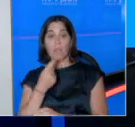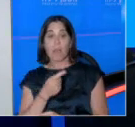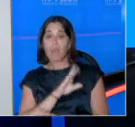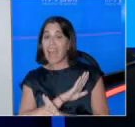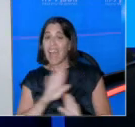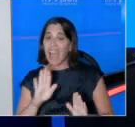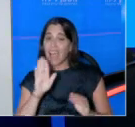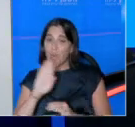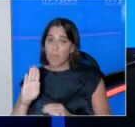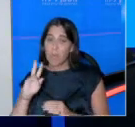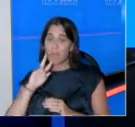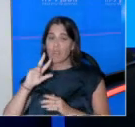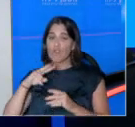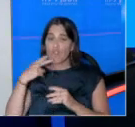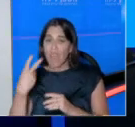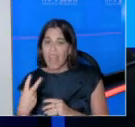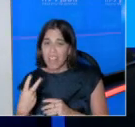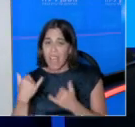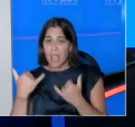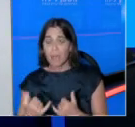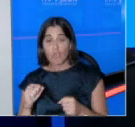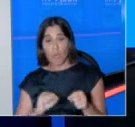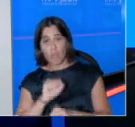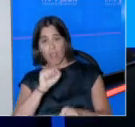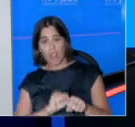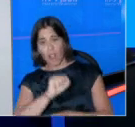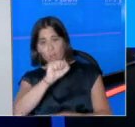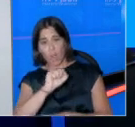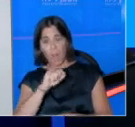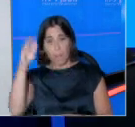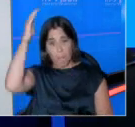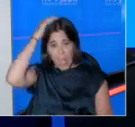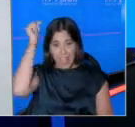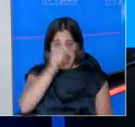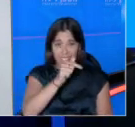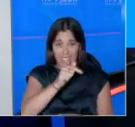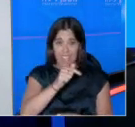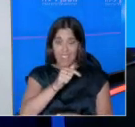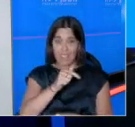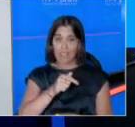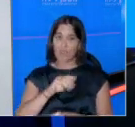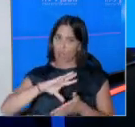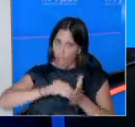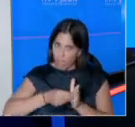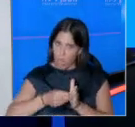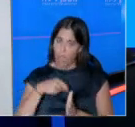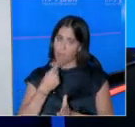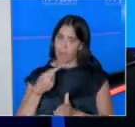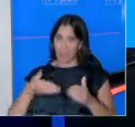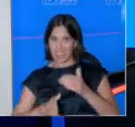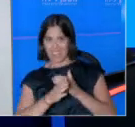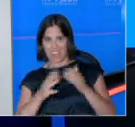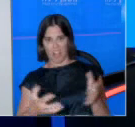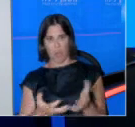במשך שנתיים, 3 מערכות בחירות. הוא עכשיו מתלונן שבנט, שחתם ואמר, נכנס